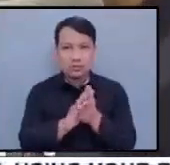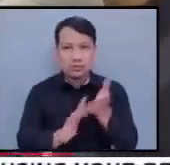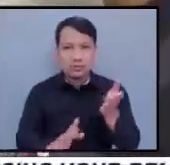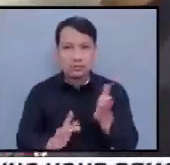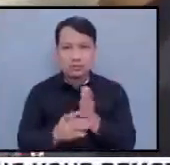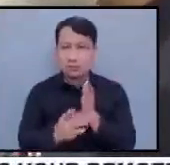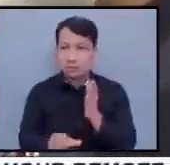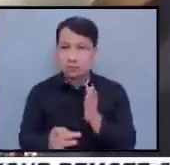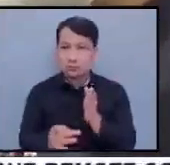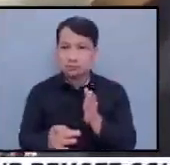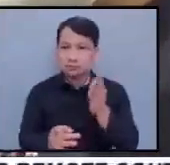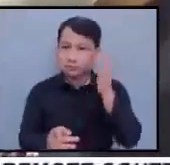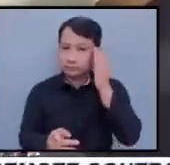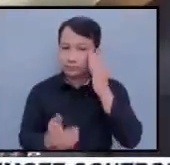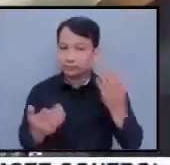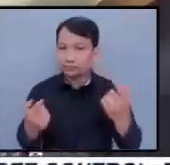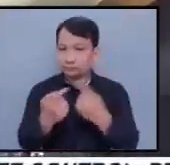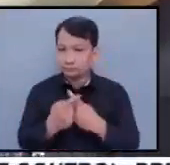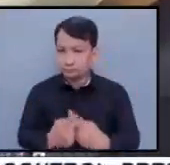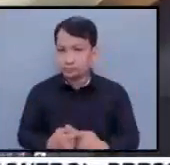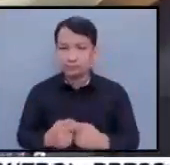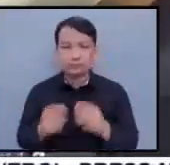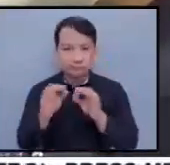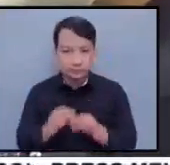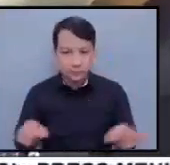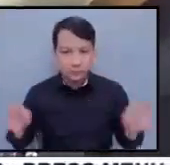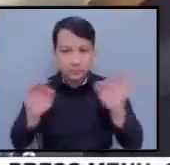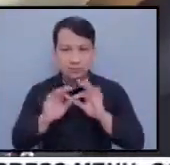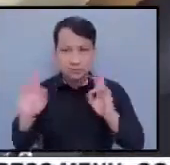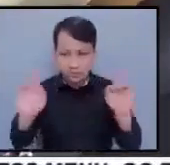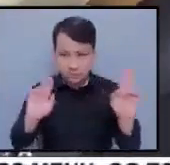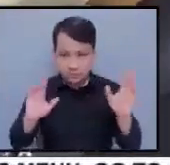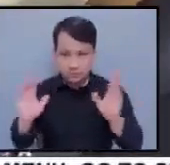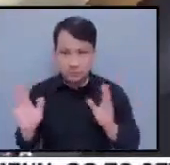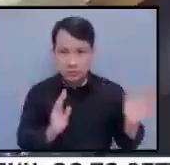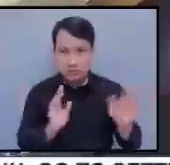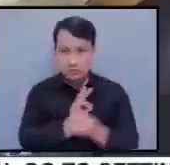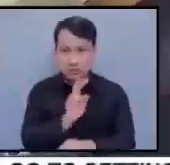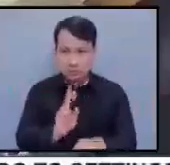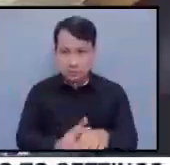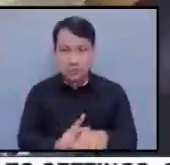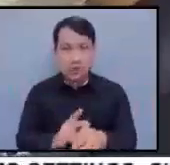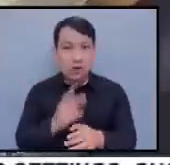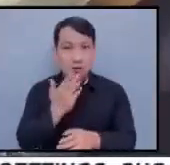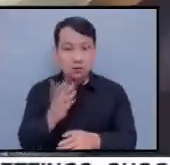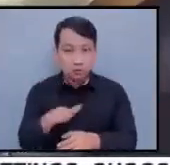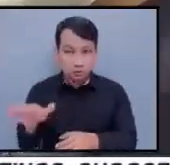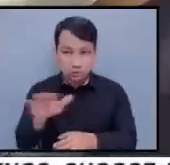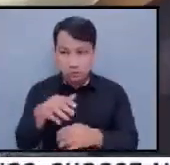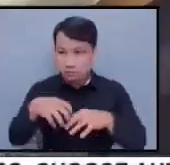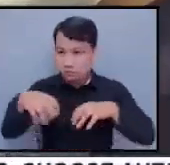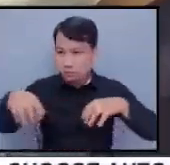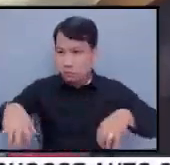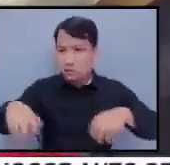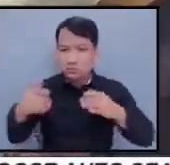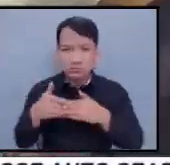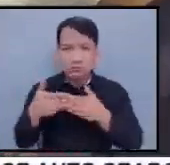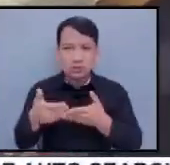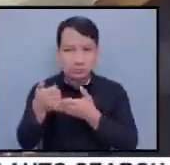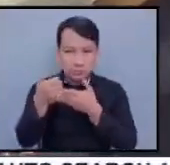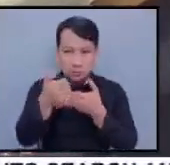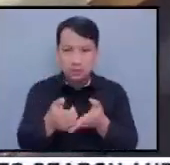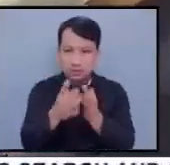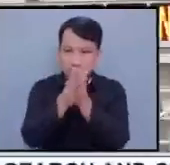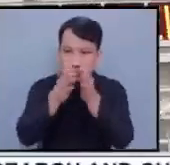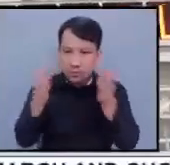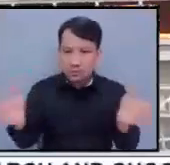no boundaries. So kailangan ay ready ang bansa natin at ready yung mga neighboring countries natin na mag-respond pag may malalaking oil